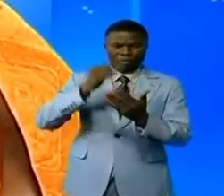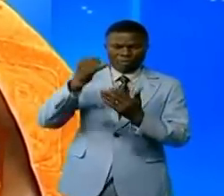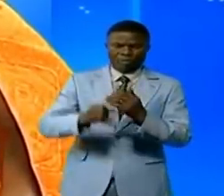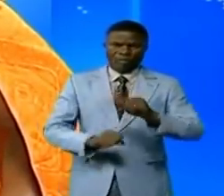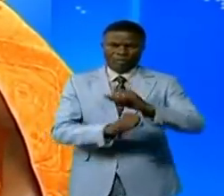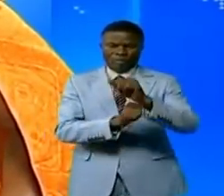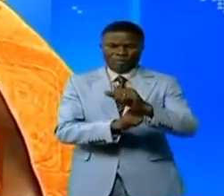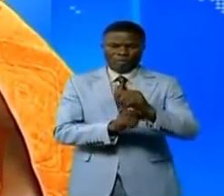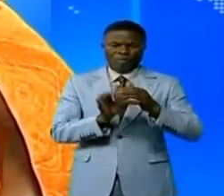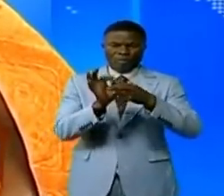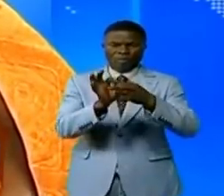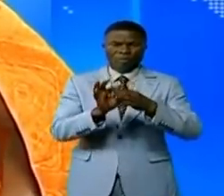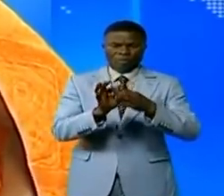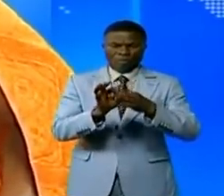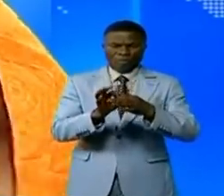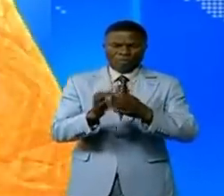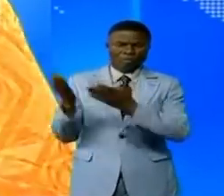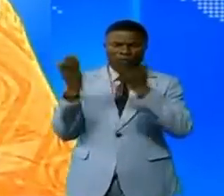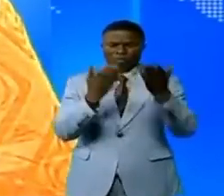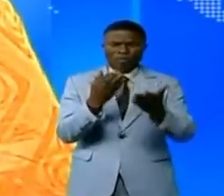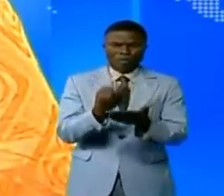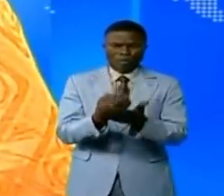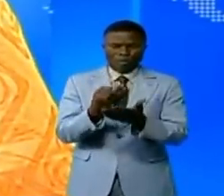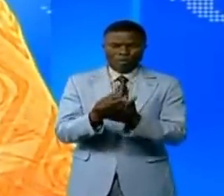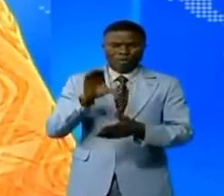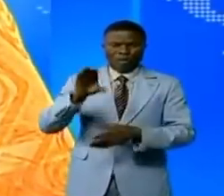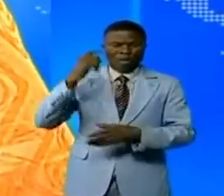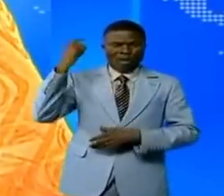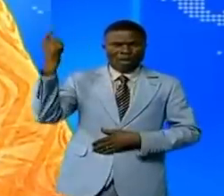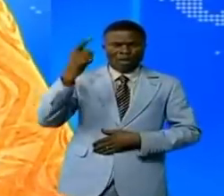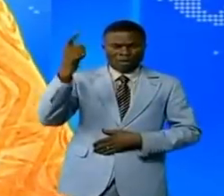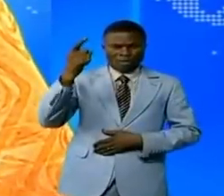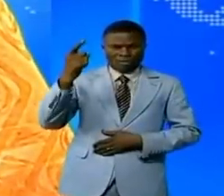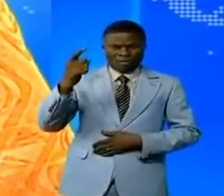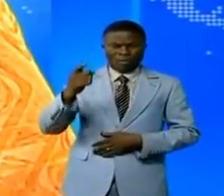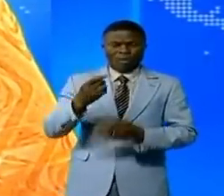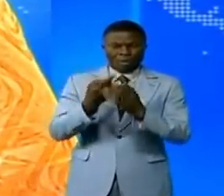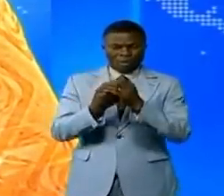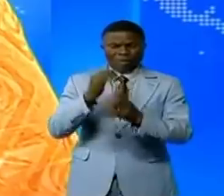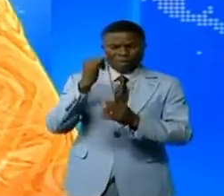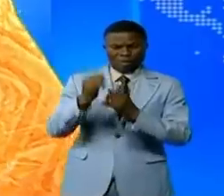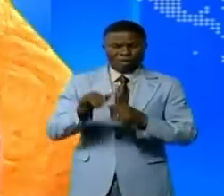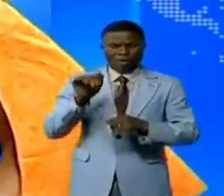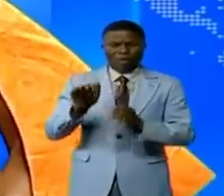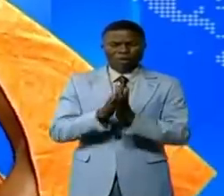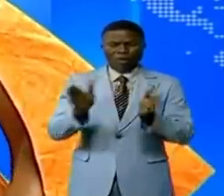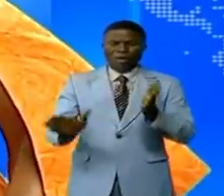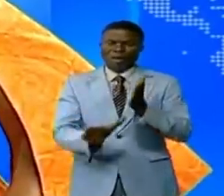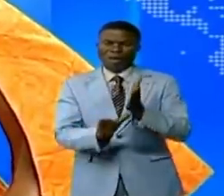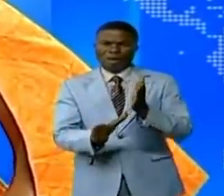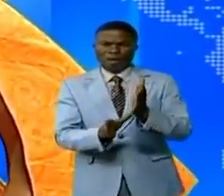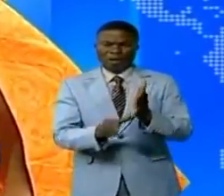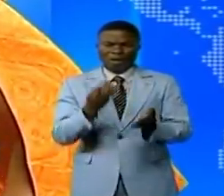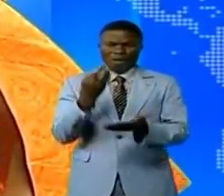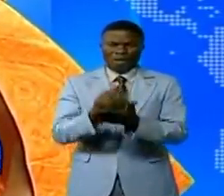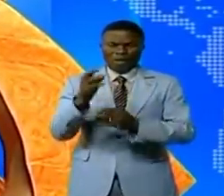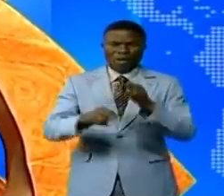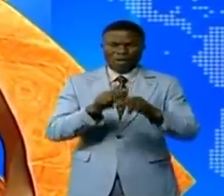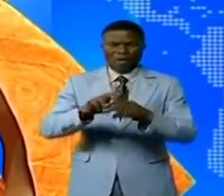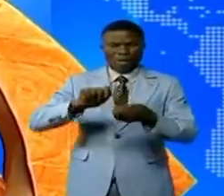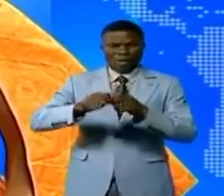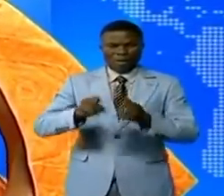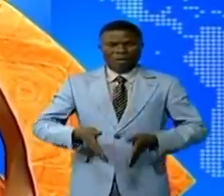à la connectivité et au transport financé par la Banque mondiale est passé au peigne fin. Le directeur général intérimaire du Fonds national